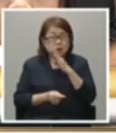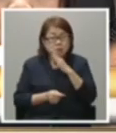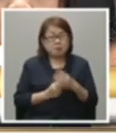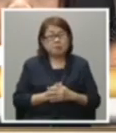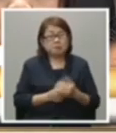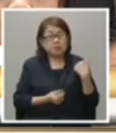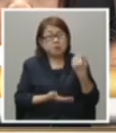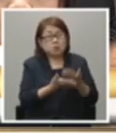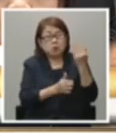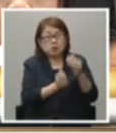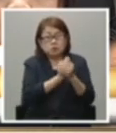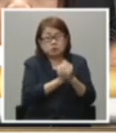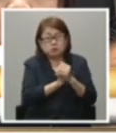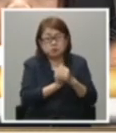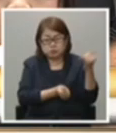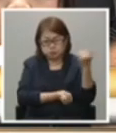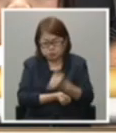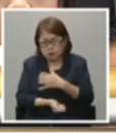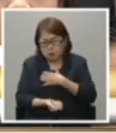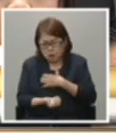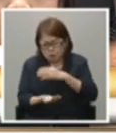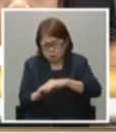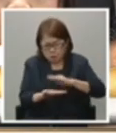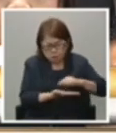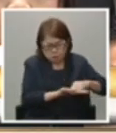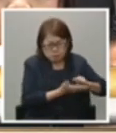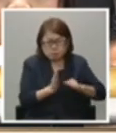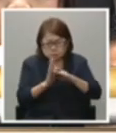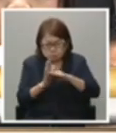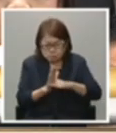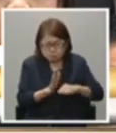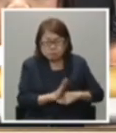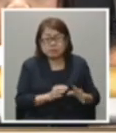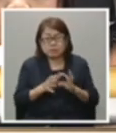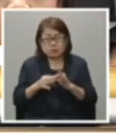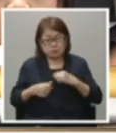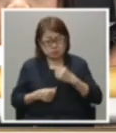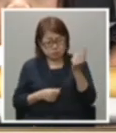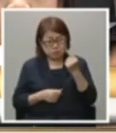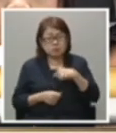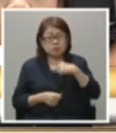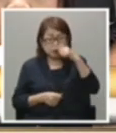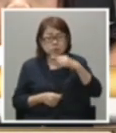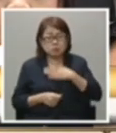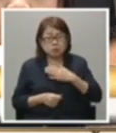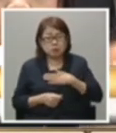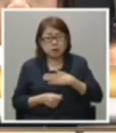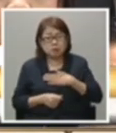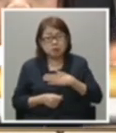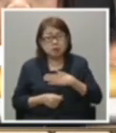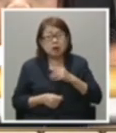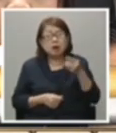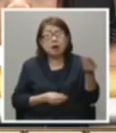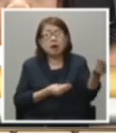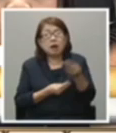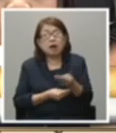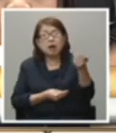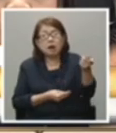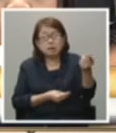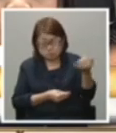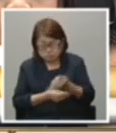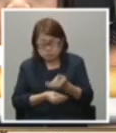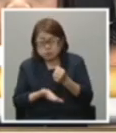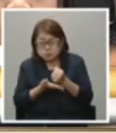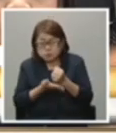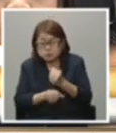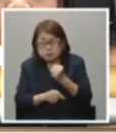ลอันนี้เป็นอยู่ในอุตสาหกรรมท่องเที่ยวนะคะเราจะให้เขามาแตะอันนี้ไม่ได้เด็ดขาดเพราะว่าเมื่อเข